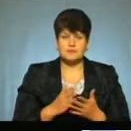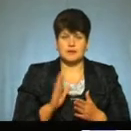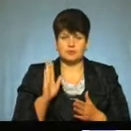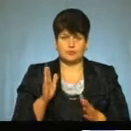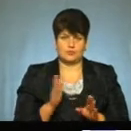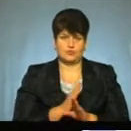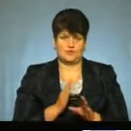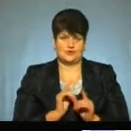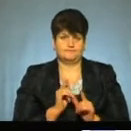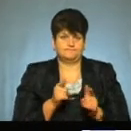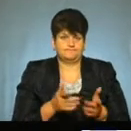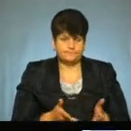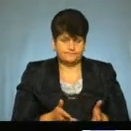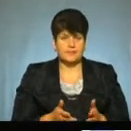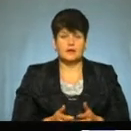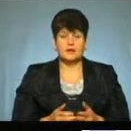вентиляції. Тобто тут